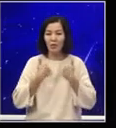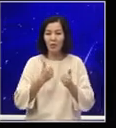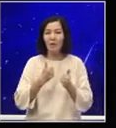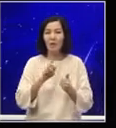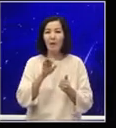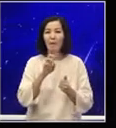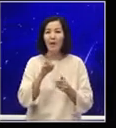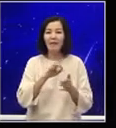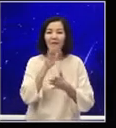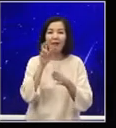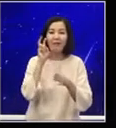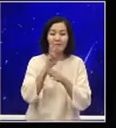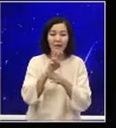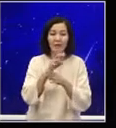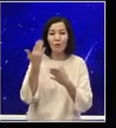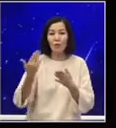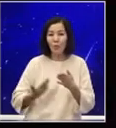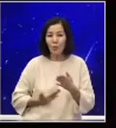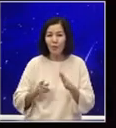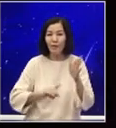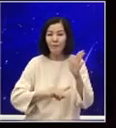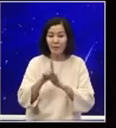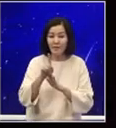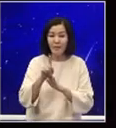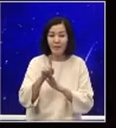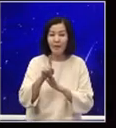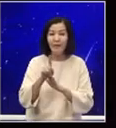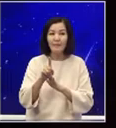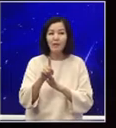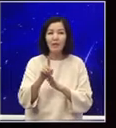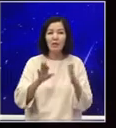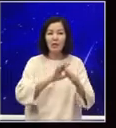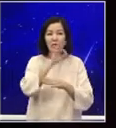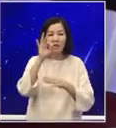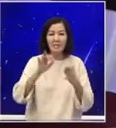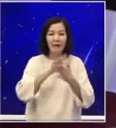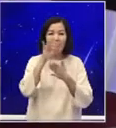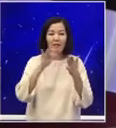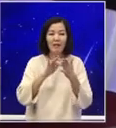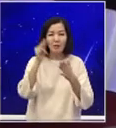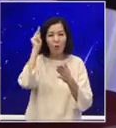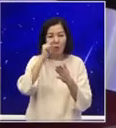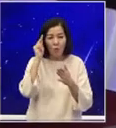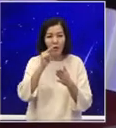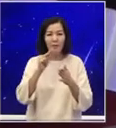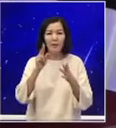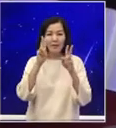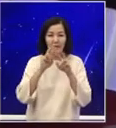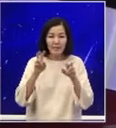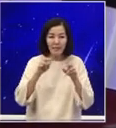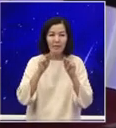Бағдатқа келеді. Өмірінің нағыз тартысты кезі осында өрбейді. Шығыс шаһарында жүріп, оқып-тоқып қана қоймай, әділдік